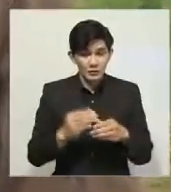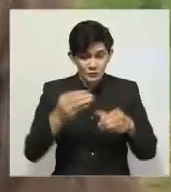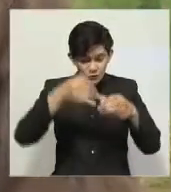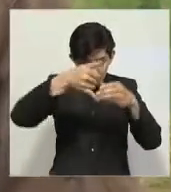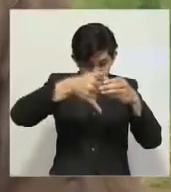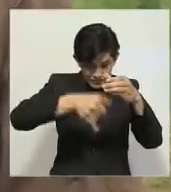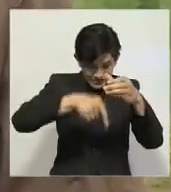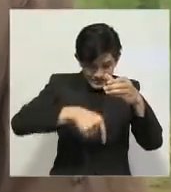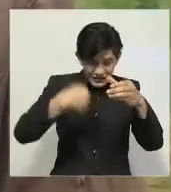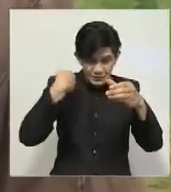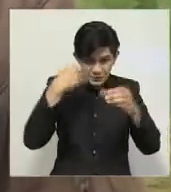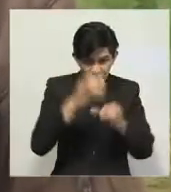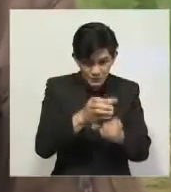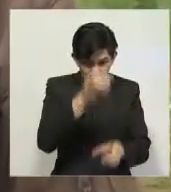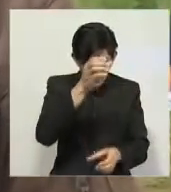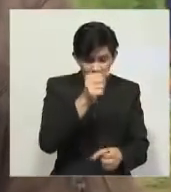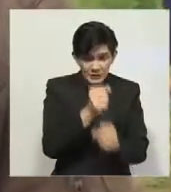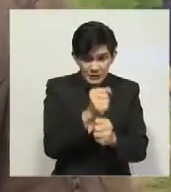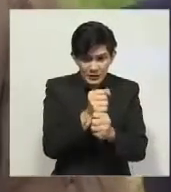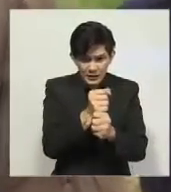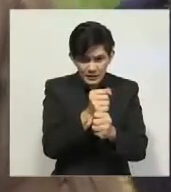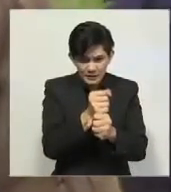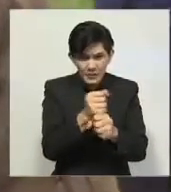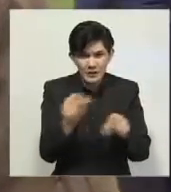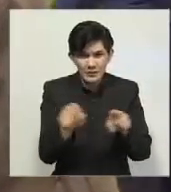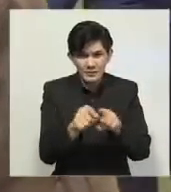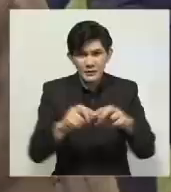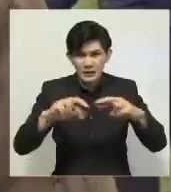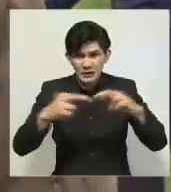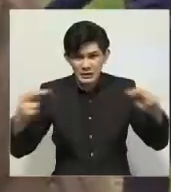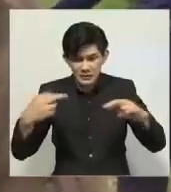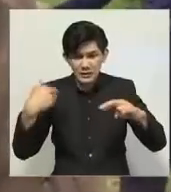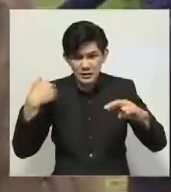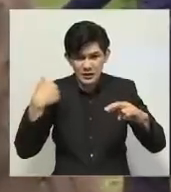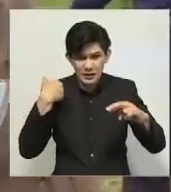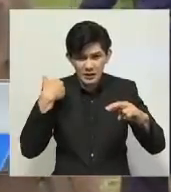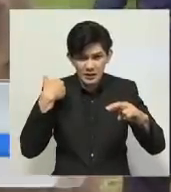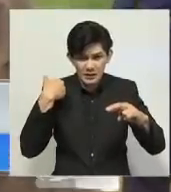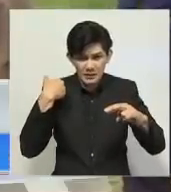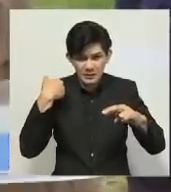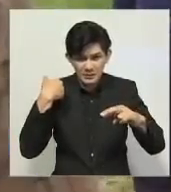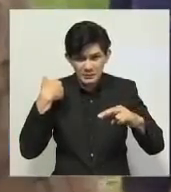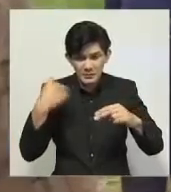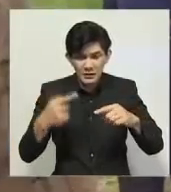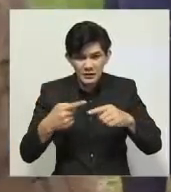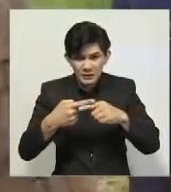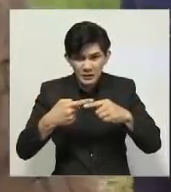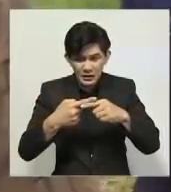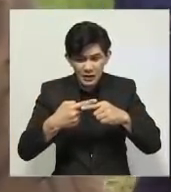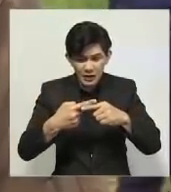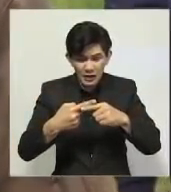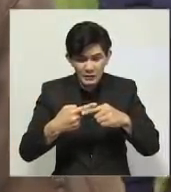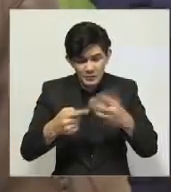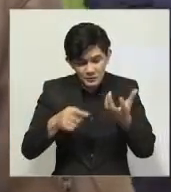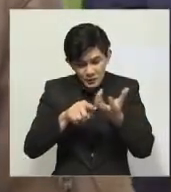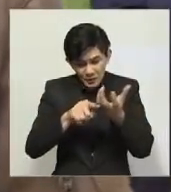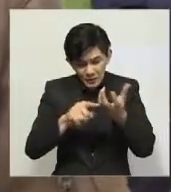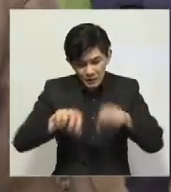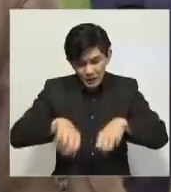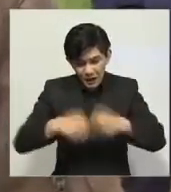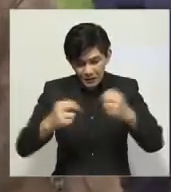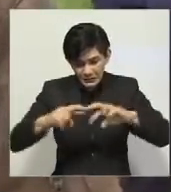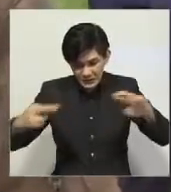งนี้นะครับเพื่อที่จะไม่ให้เชือกไปโดนกับหินหรือทำการเสียสีทำเกิดการขาดได้และสม